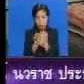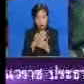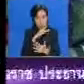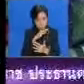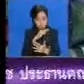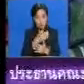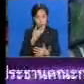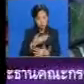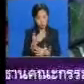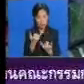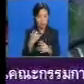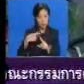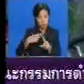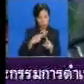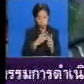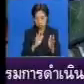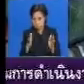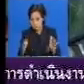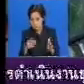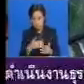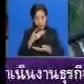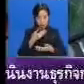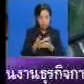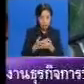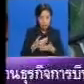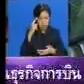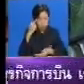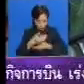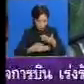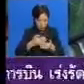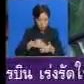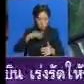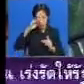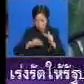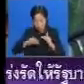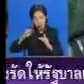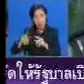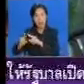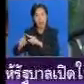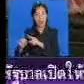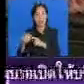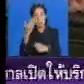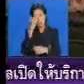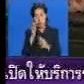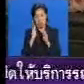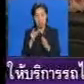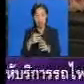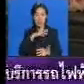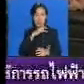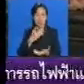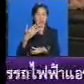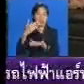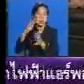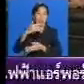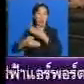ช่วง2เดือนที่ผ่านมาราคาเนื้อหมูนั้นมีความผันผวนมากเป็นผลมาจากผู้ผลิตเนื้อหมูรายใหญ่นำเนื้อหมูออกไปจำหน่ายในประเทศเพื่อนบ้านจึ